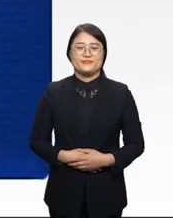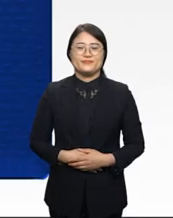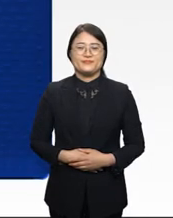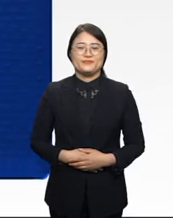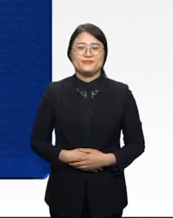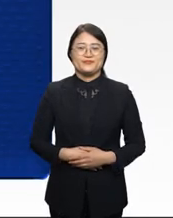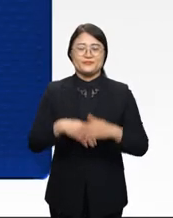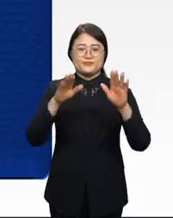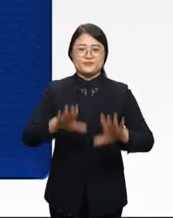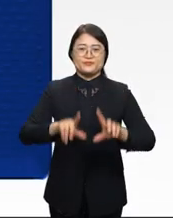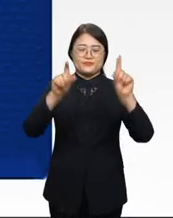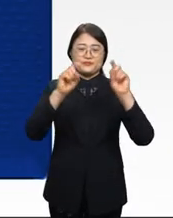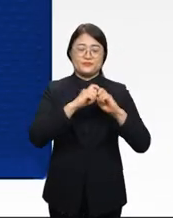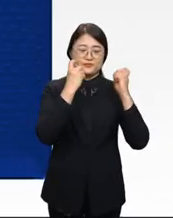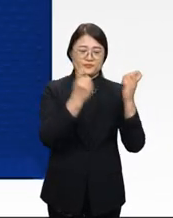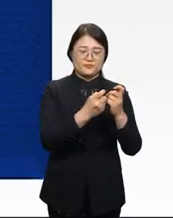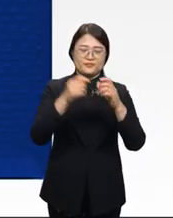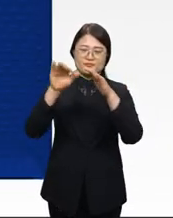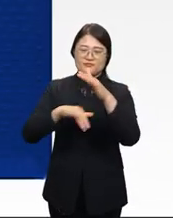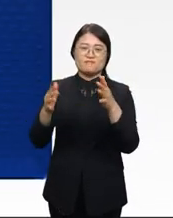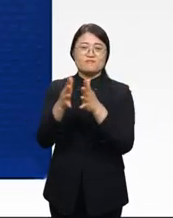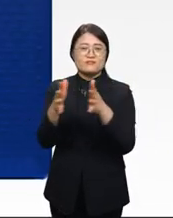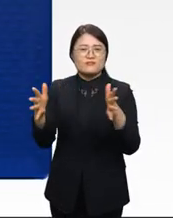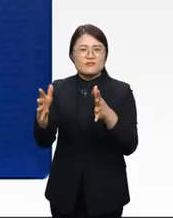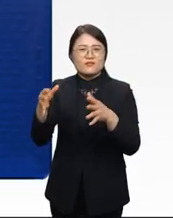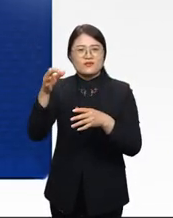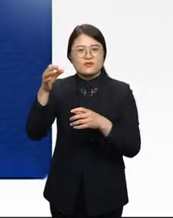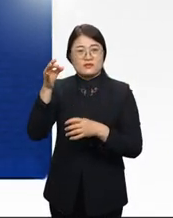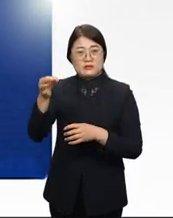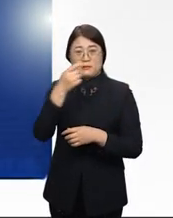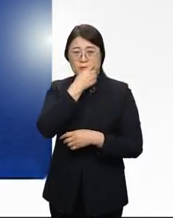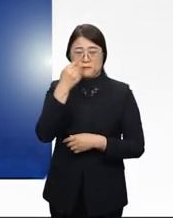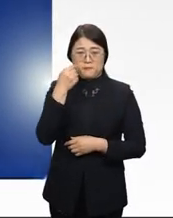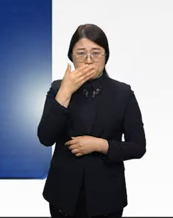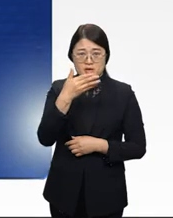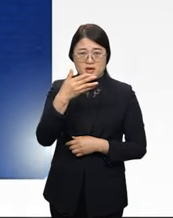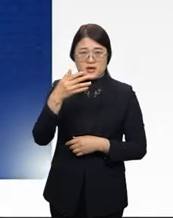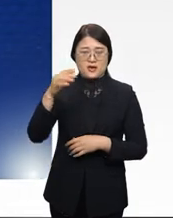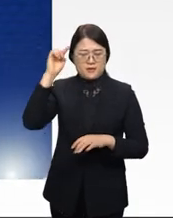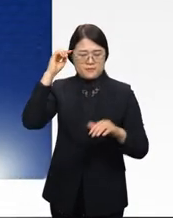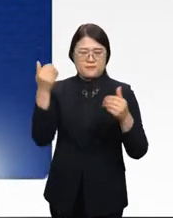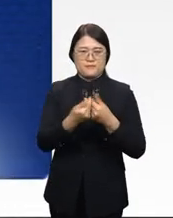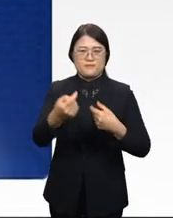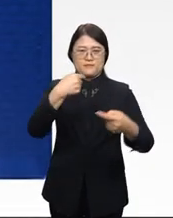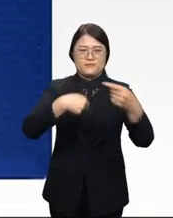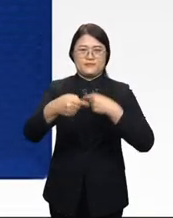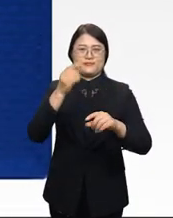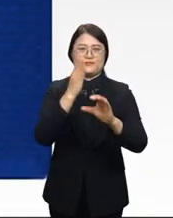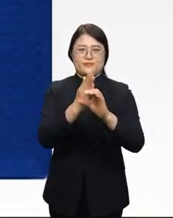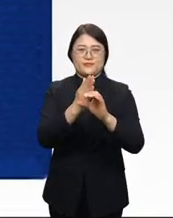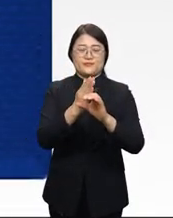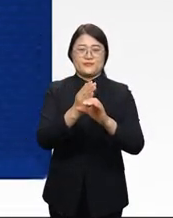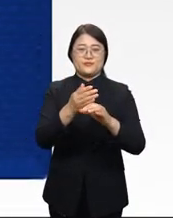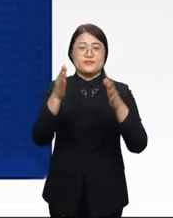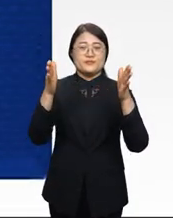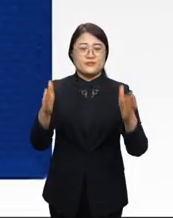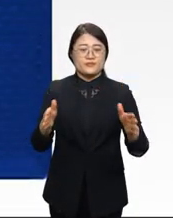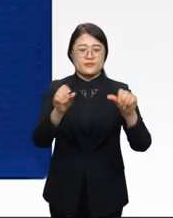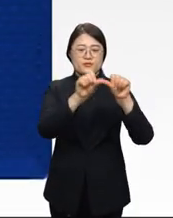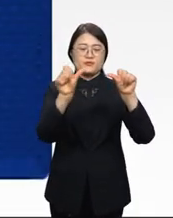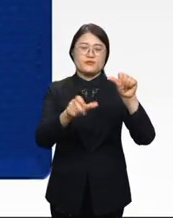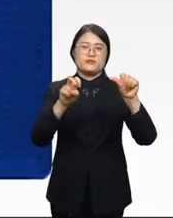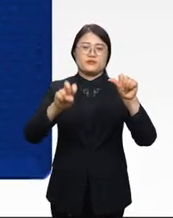소식입니다. 2021년 개별 및 공동주택가격 열람 및 이의 신청을 받습니다. 기간은